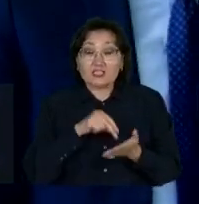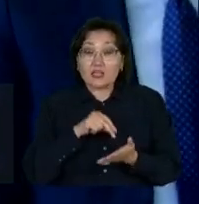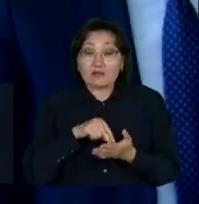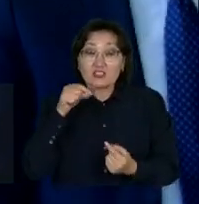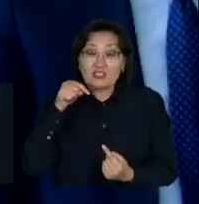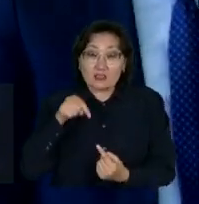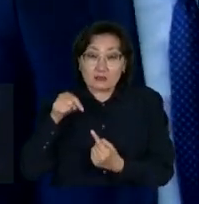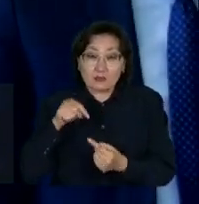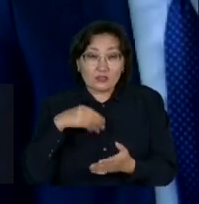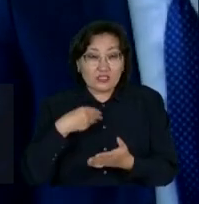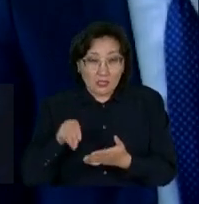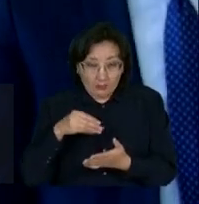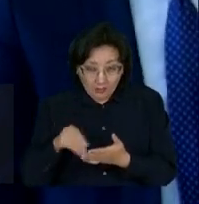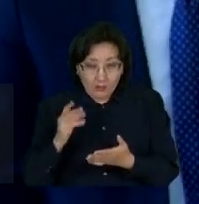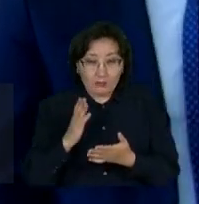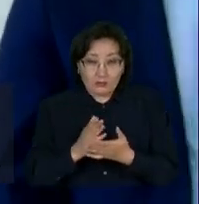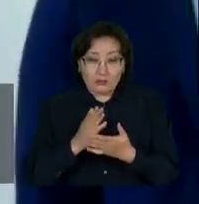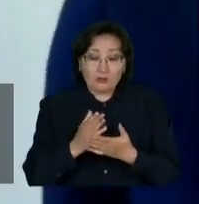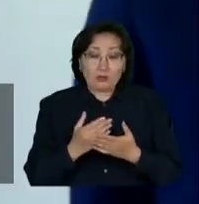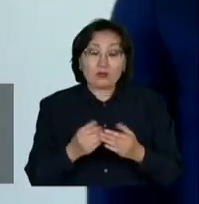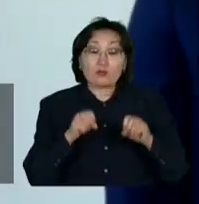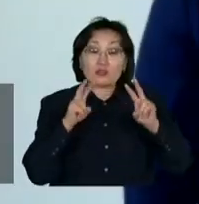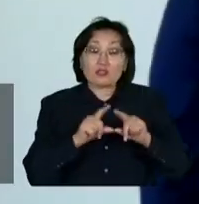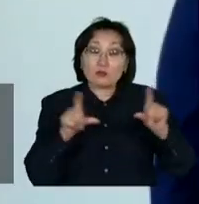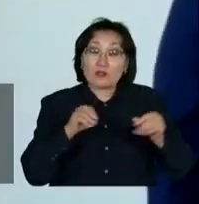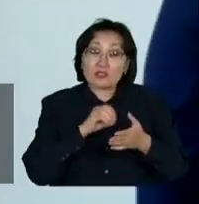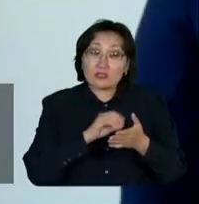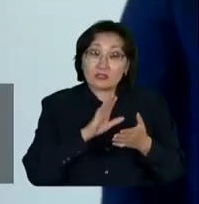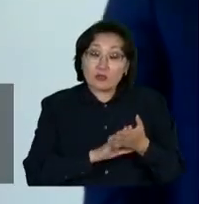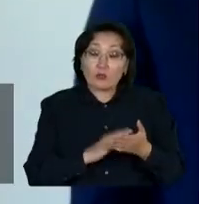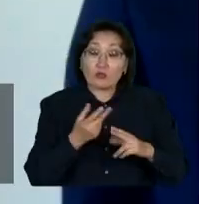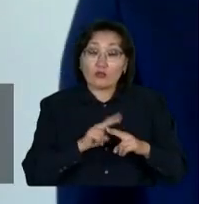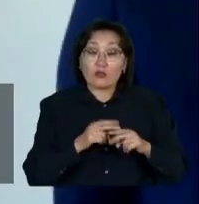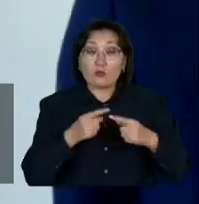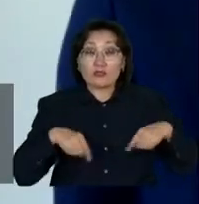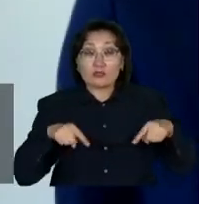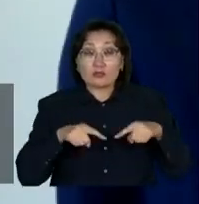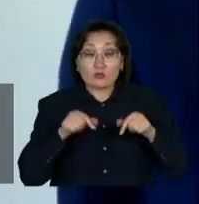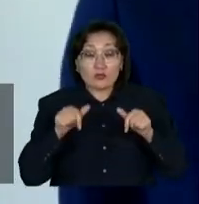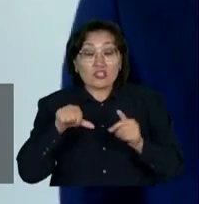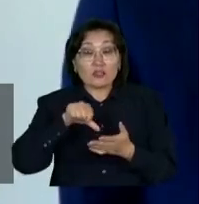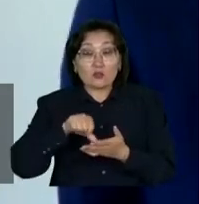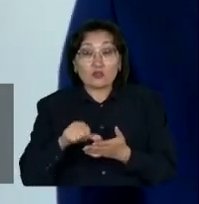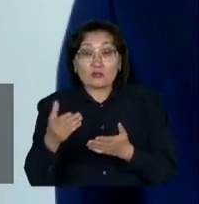сәйкес сатып аламыз. Ол уәкілетті орган бекітетін бірден бір мекеме осы жерде отыр, міне